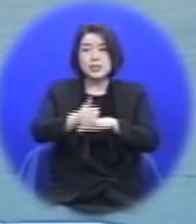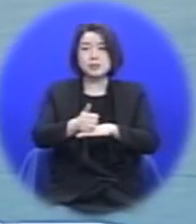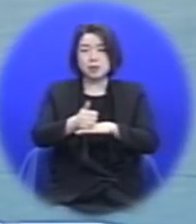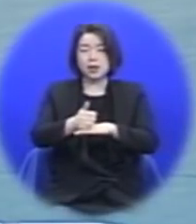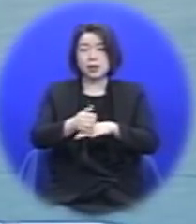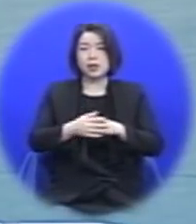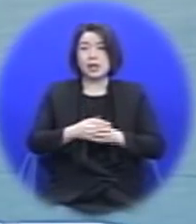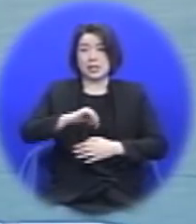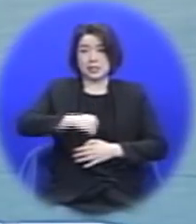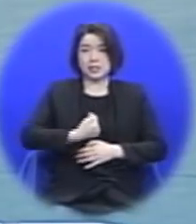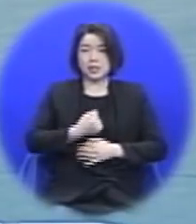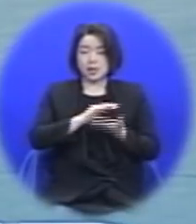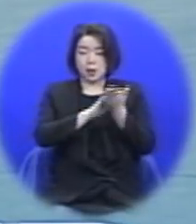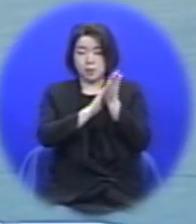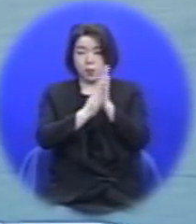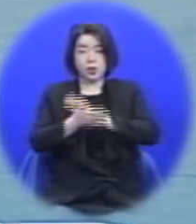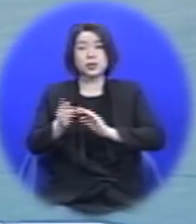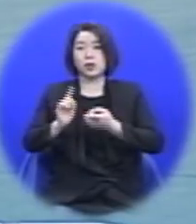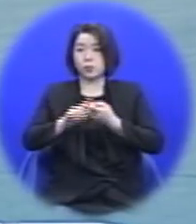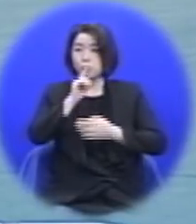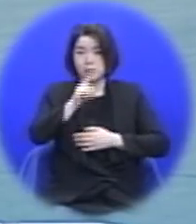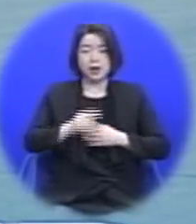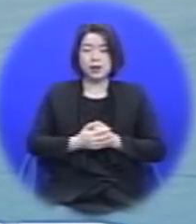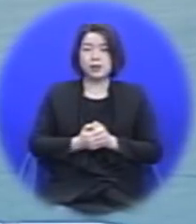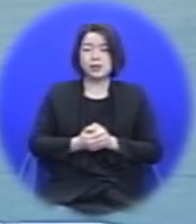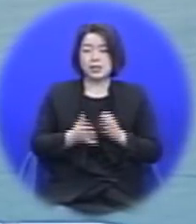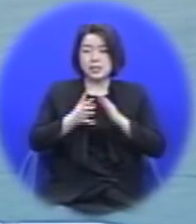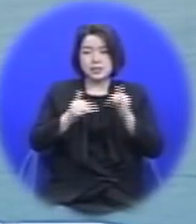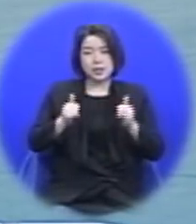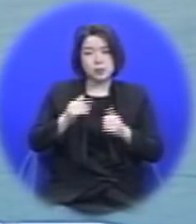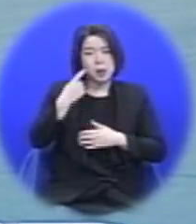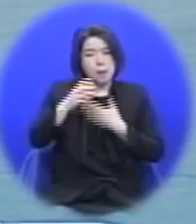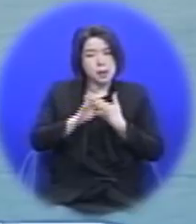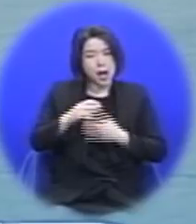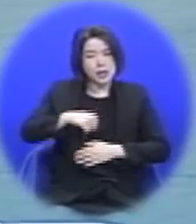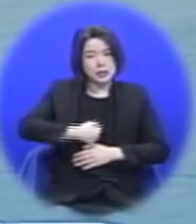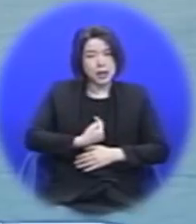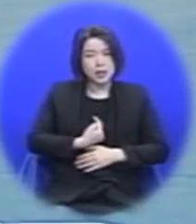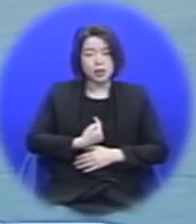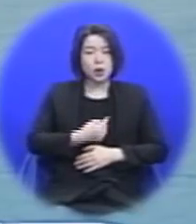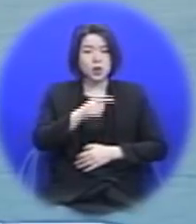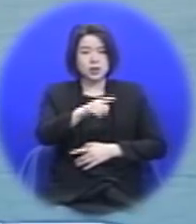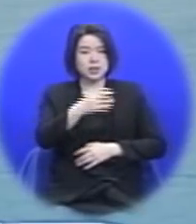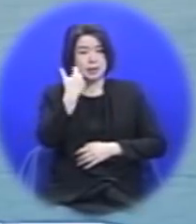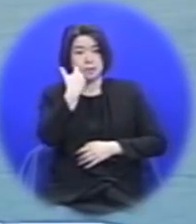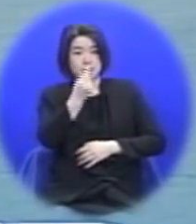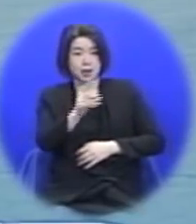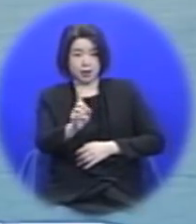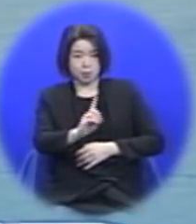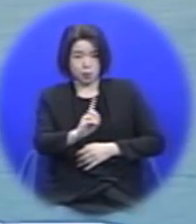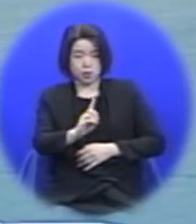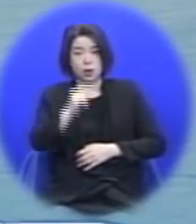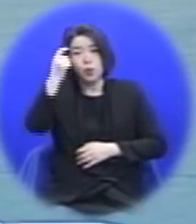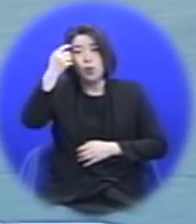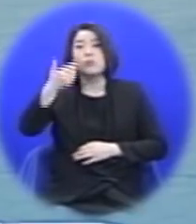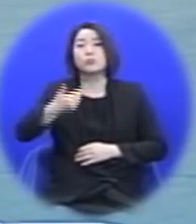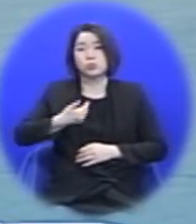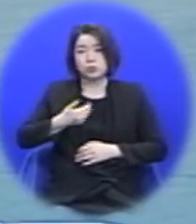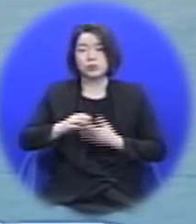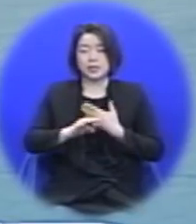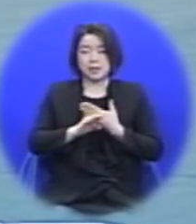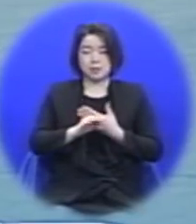다음에 자기가 변했다는 겁니다. 사람들이 만약 자기에게 너의 매력이 무엇이냐 그렇게